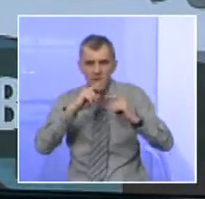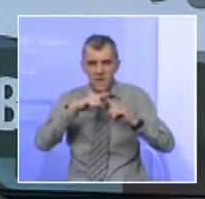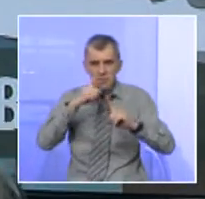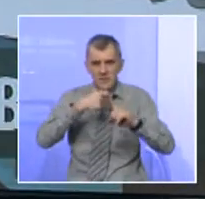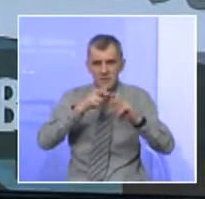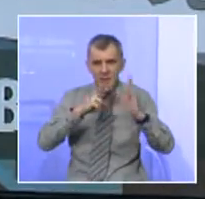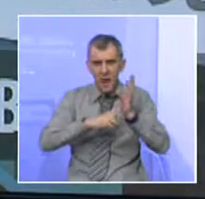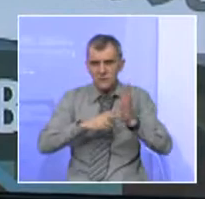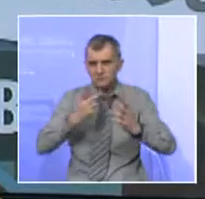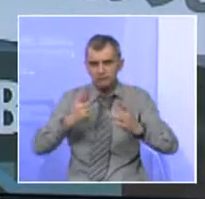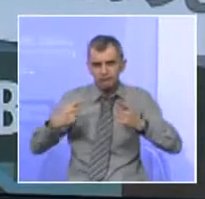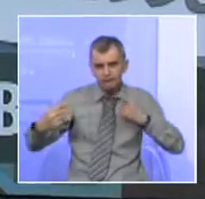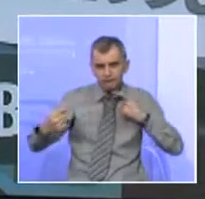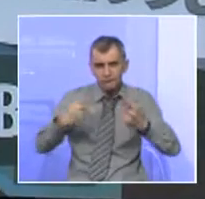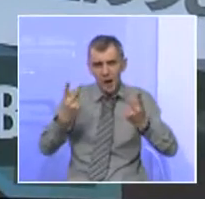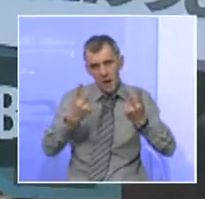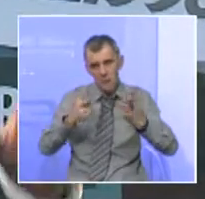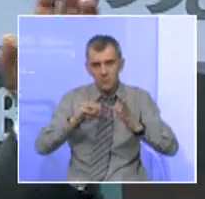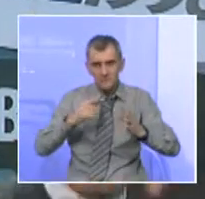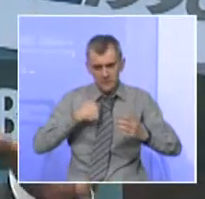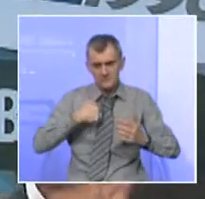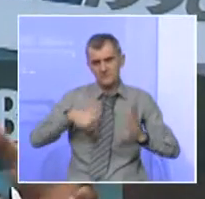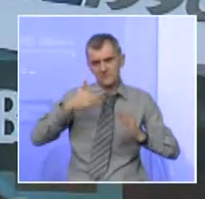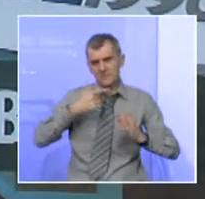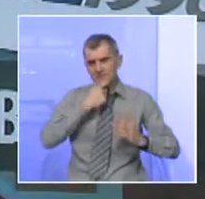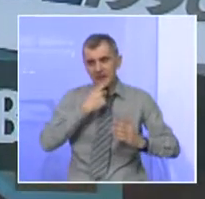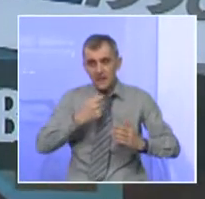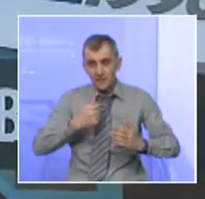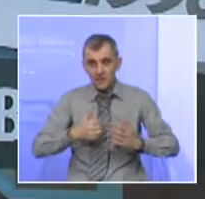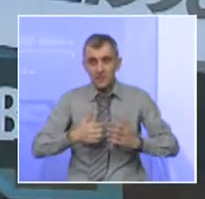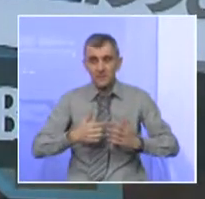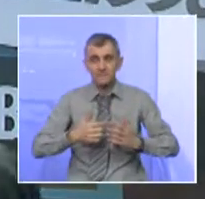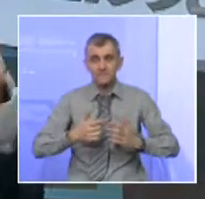vatikansko-kominternovskim obračunima. Mislim, mi malo stariji